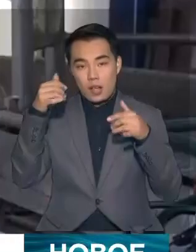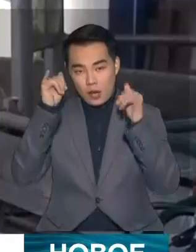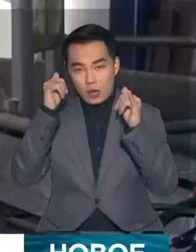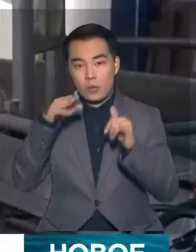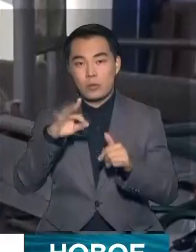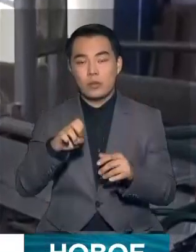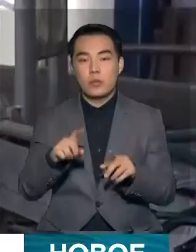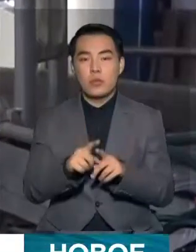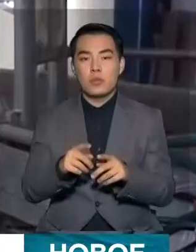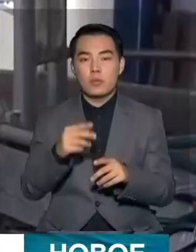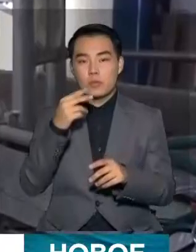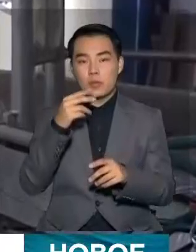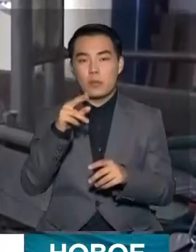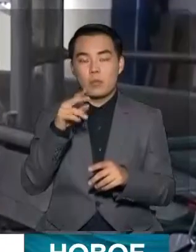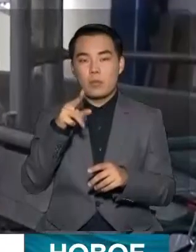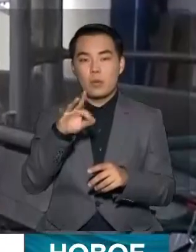породы